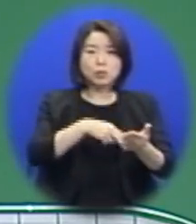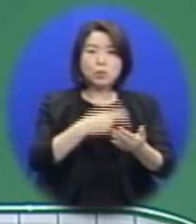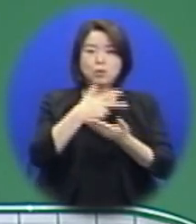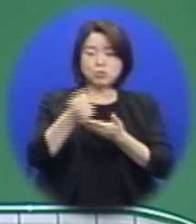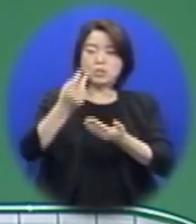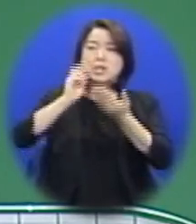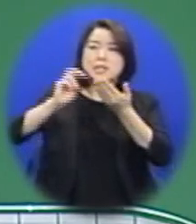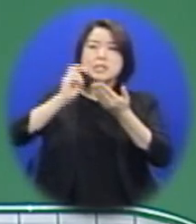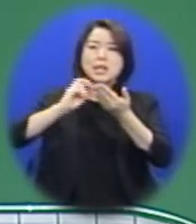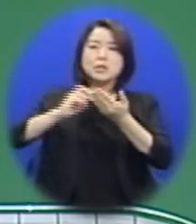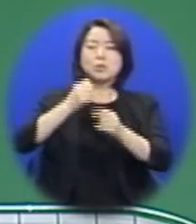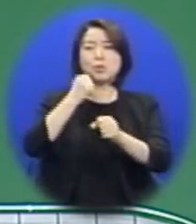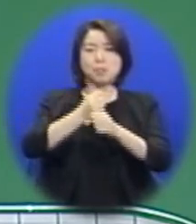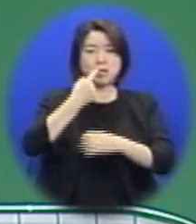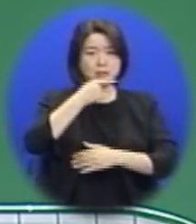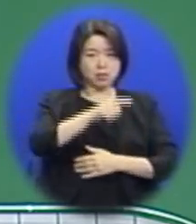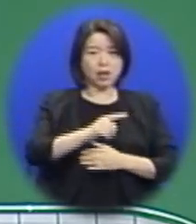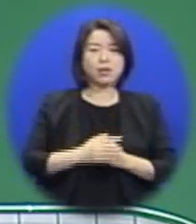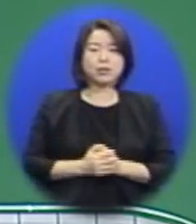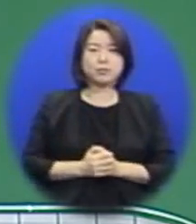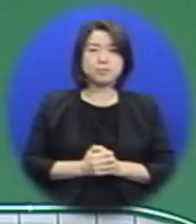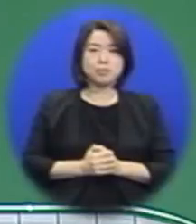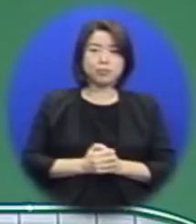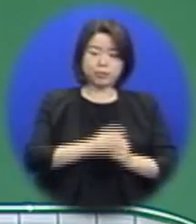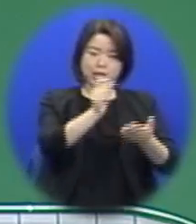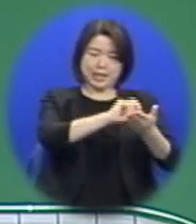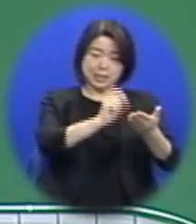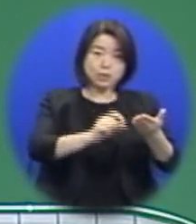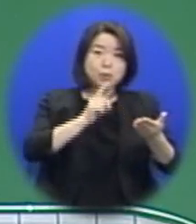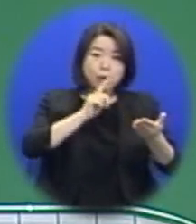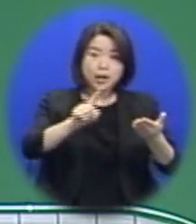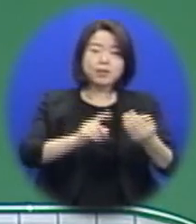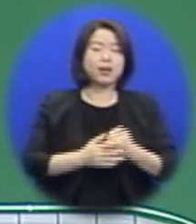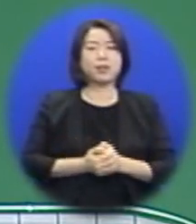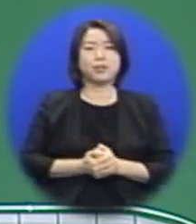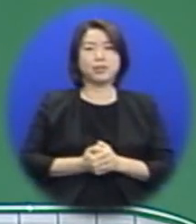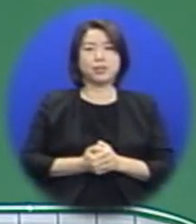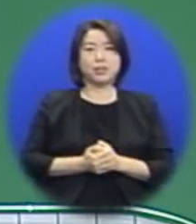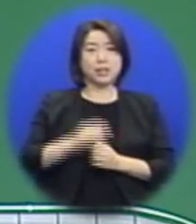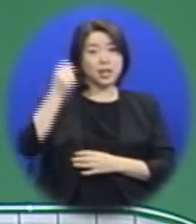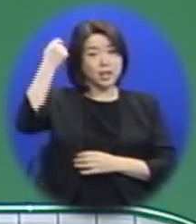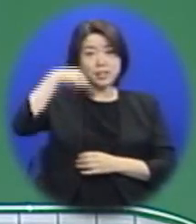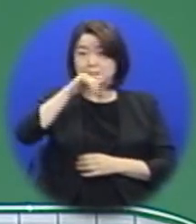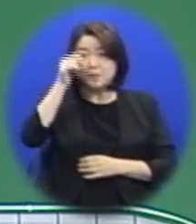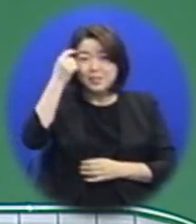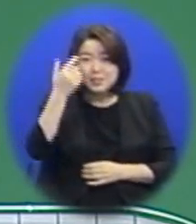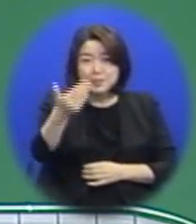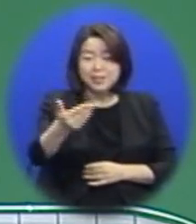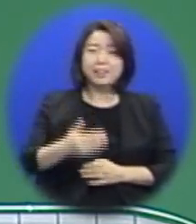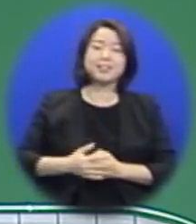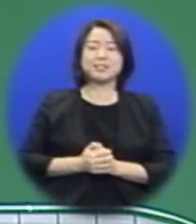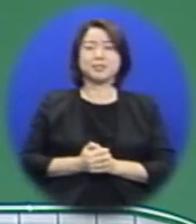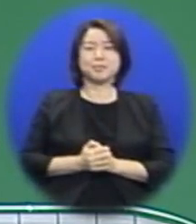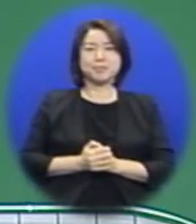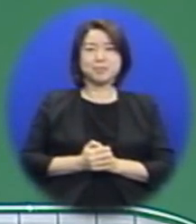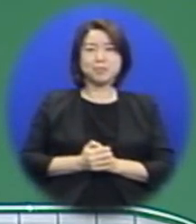주님을 찬양하도록 하여라. 기록하여라. 어떤 느낌이 있으십니까?